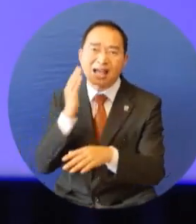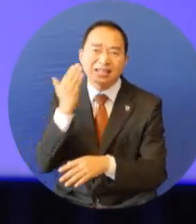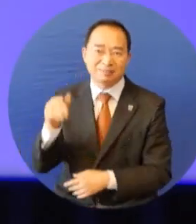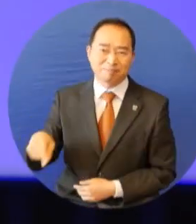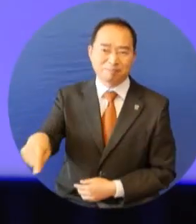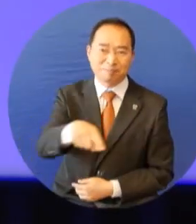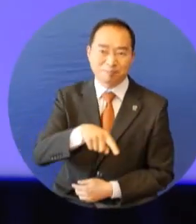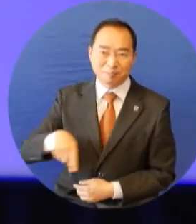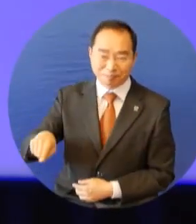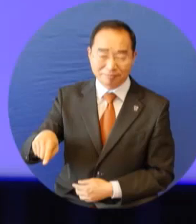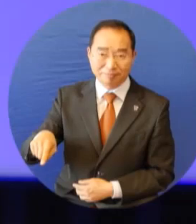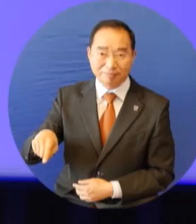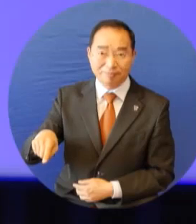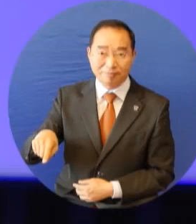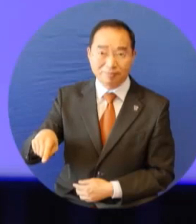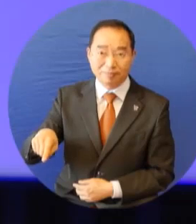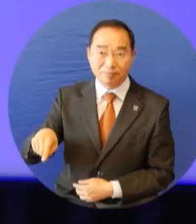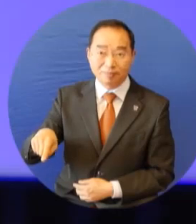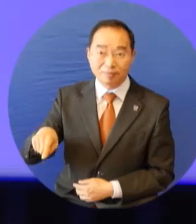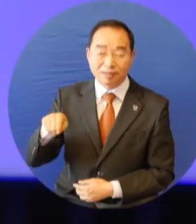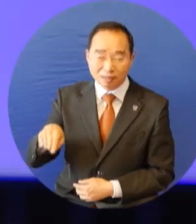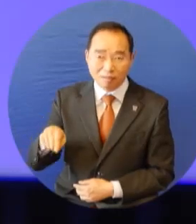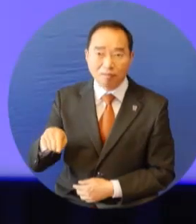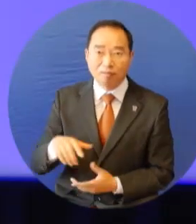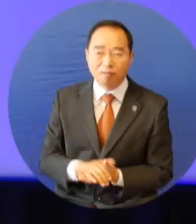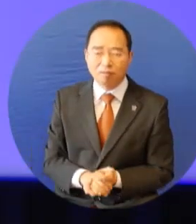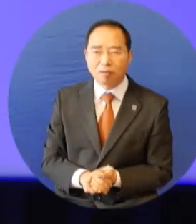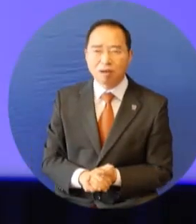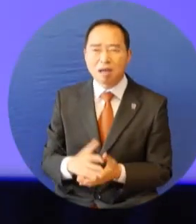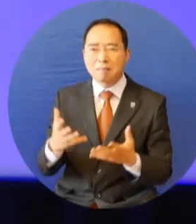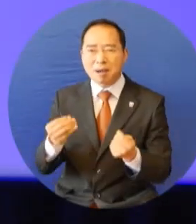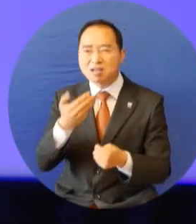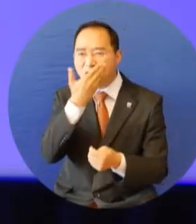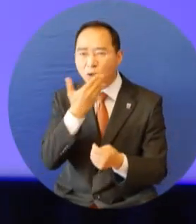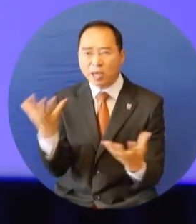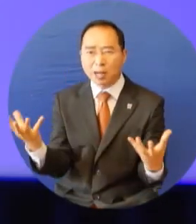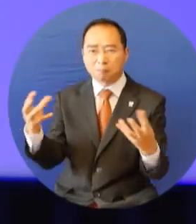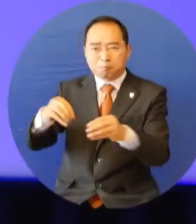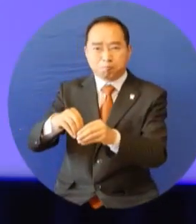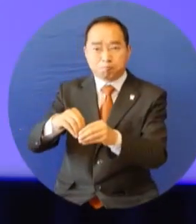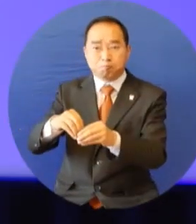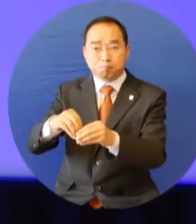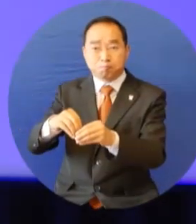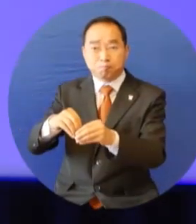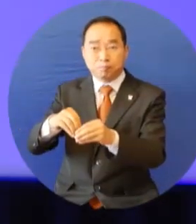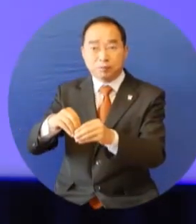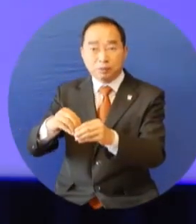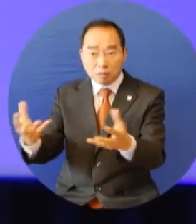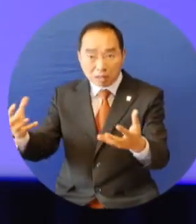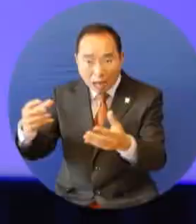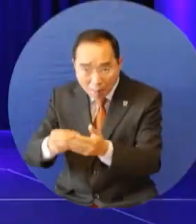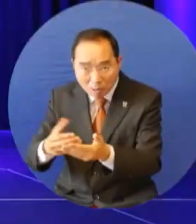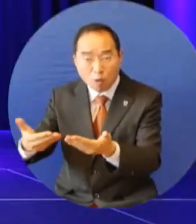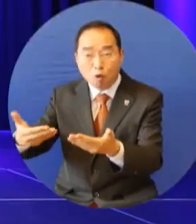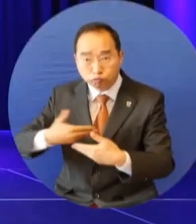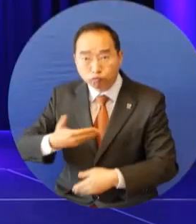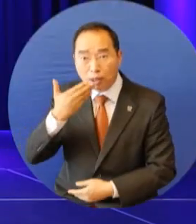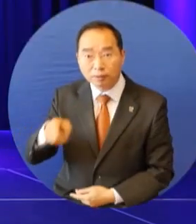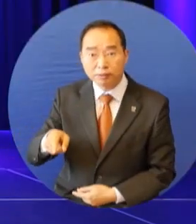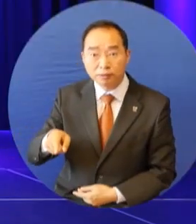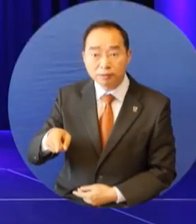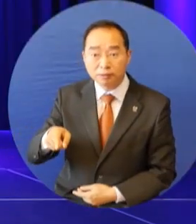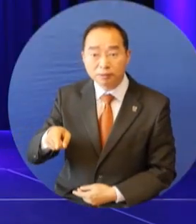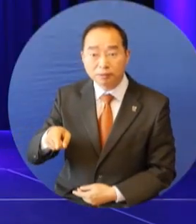그러니까 이 다양하게 많은 잎들은 많은 것을 포용하고 있고 담아서 주려고 하는 거예요.